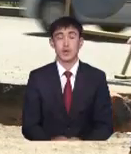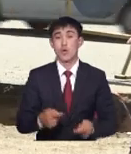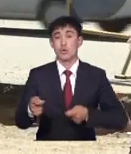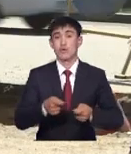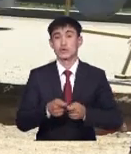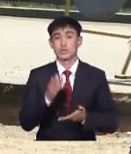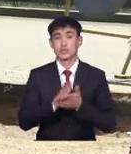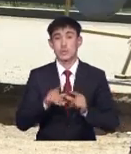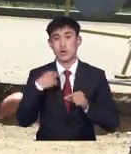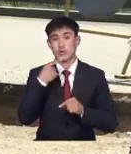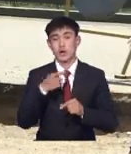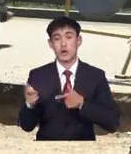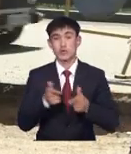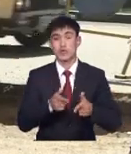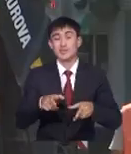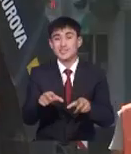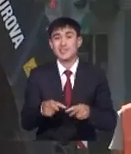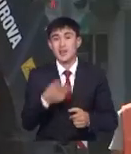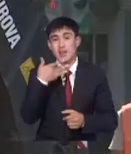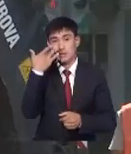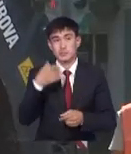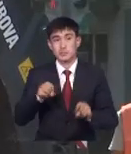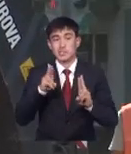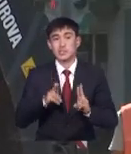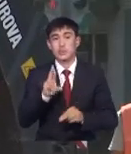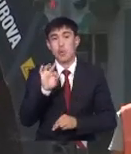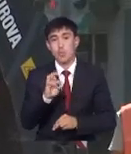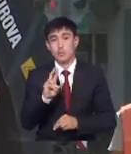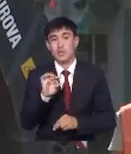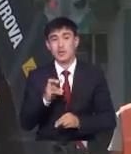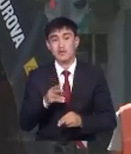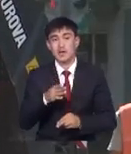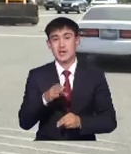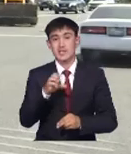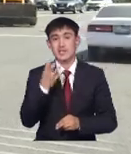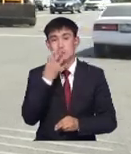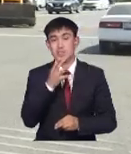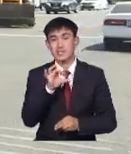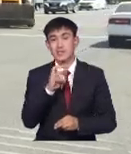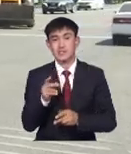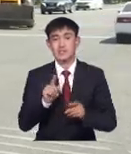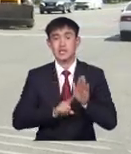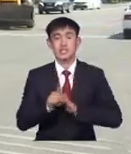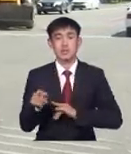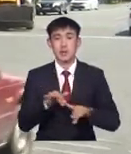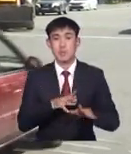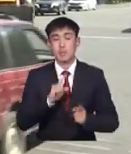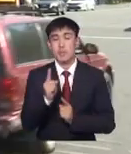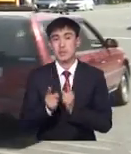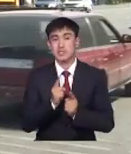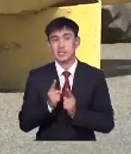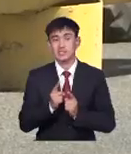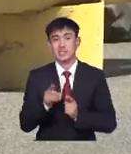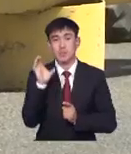Руководствуясь поговоркой «Готовь сани летом», специалисты коммунального предприятия «Талдыкурган Теплосервис» приступили к мероприятиям по модернизации